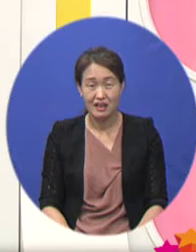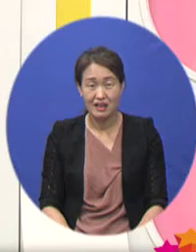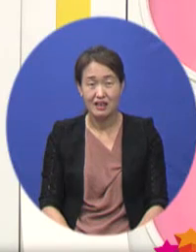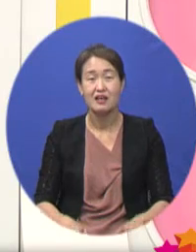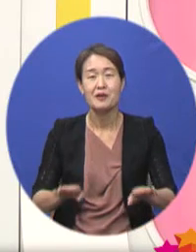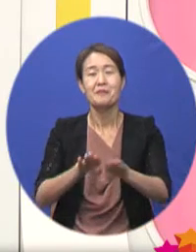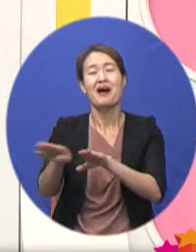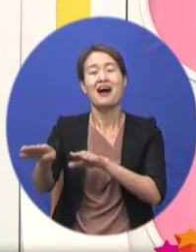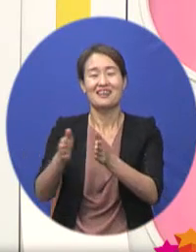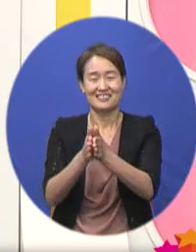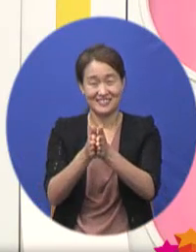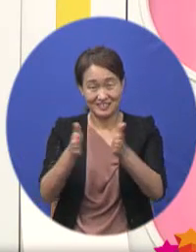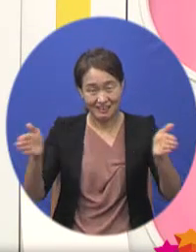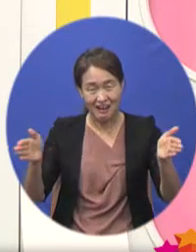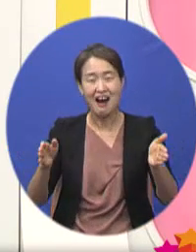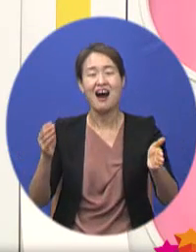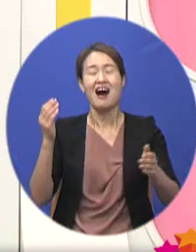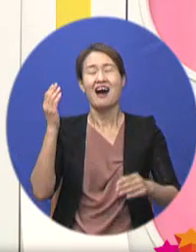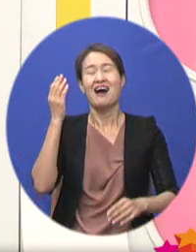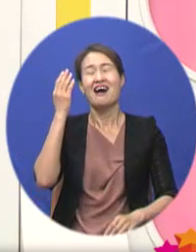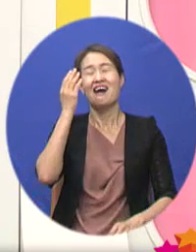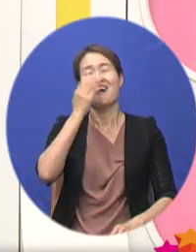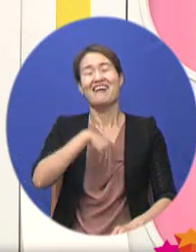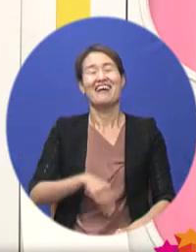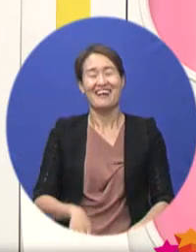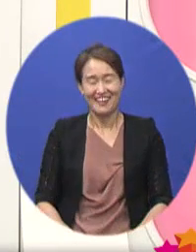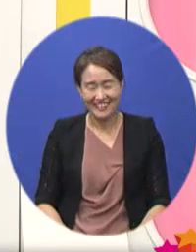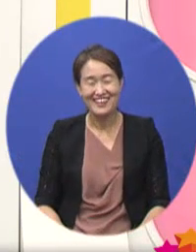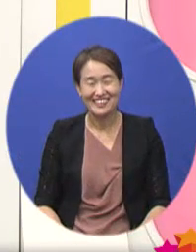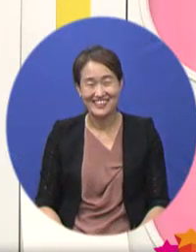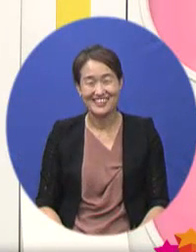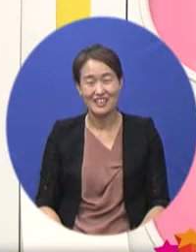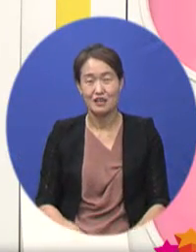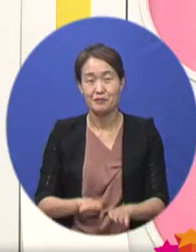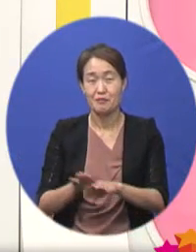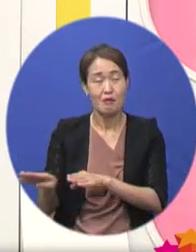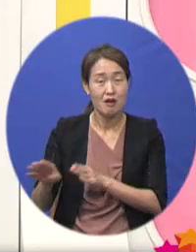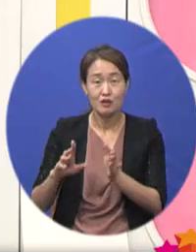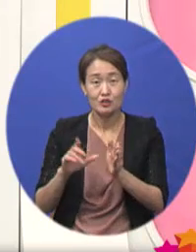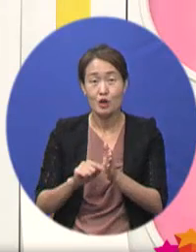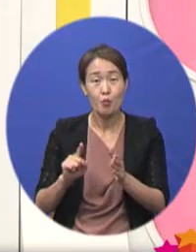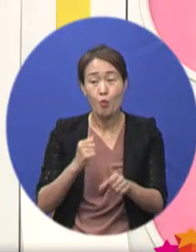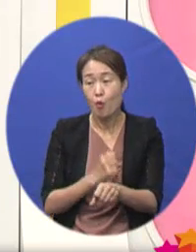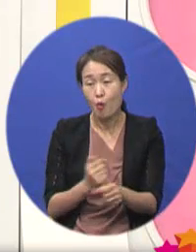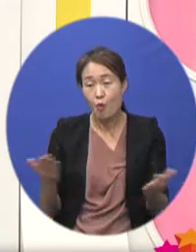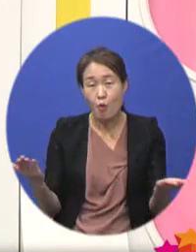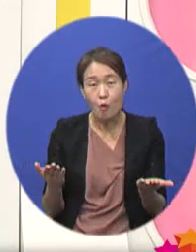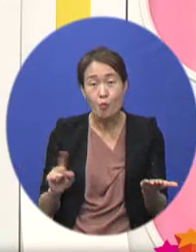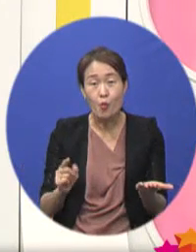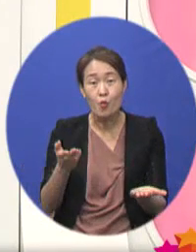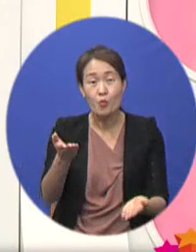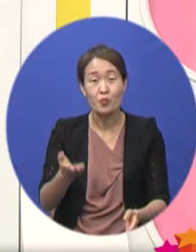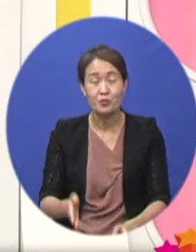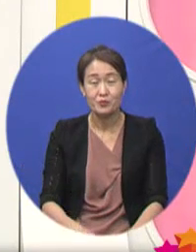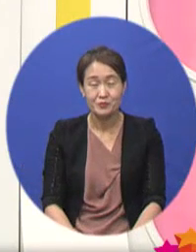지금 방학했어요. 아, 네. 방학. 방학 기간이구나. 아, 방학 때 뭐 할 거예요?